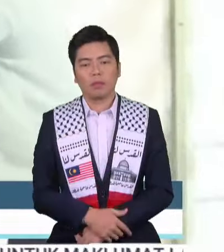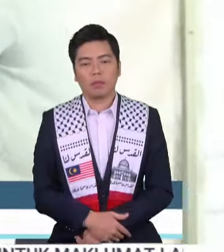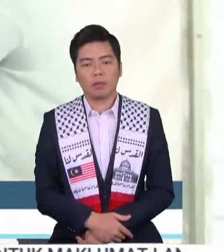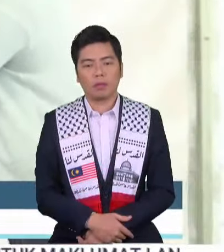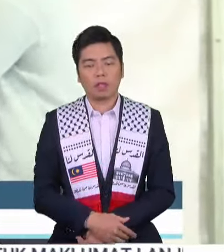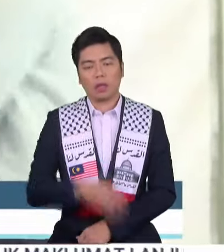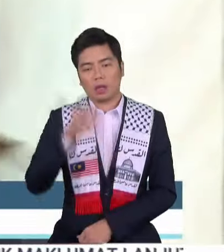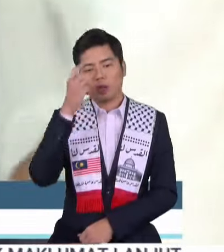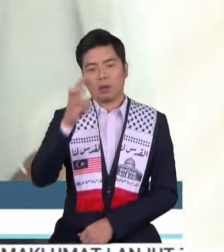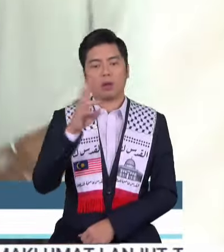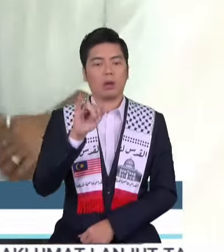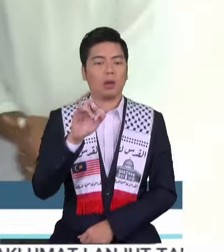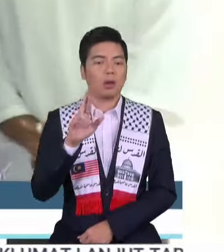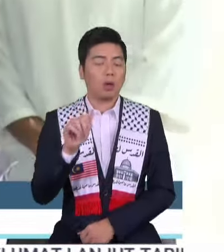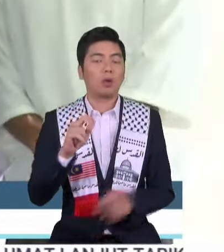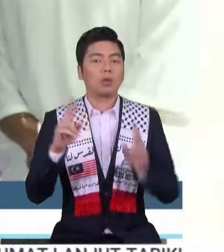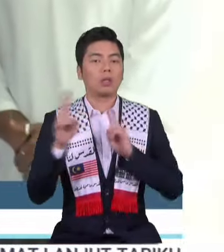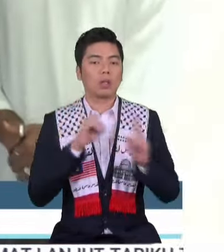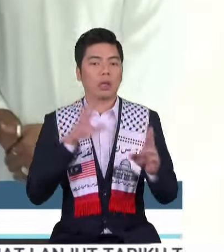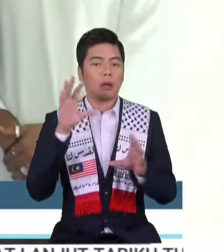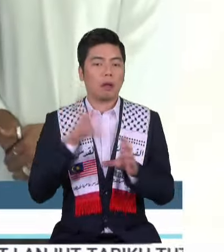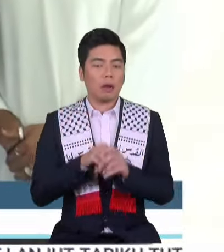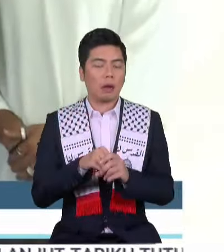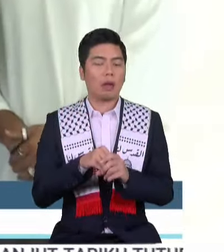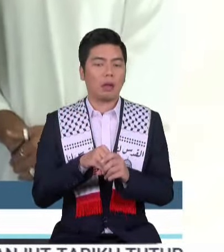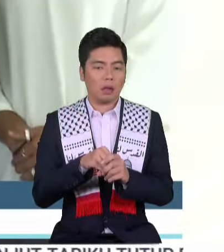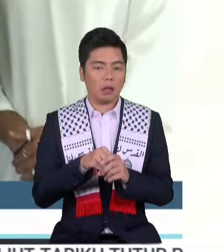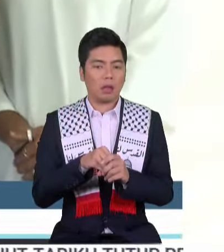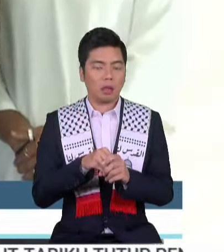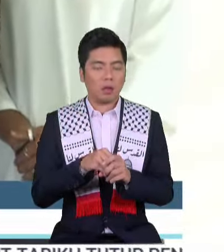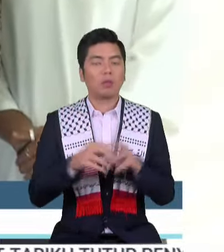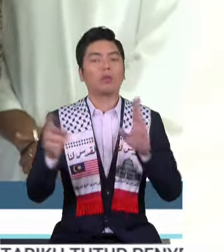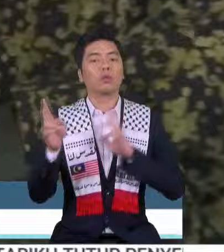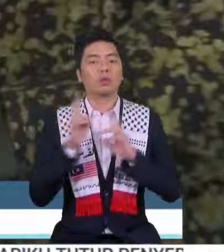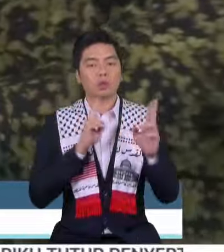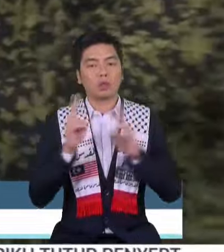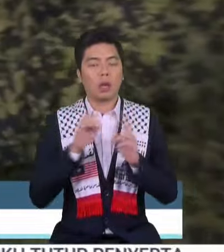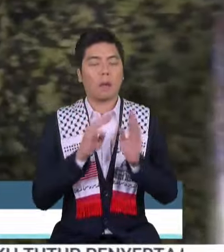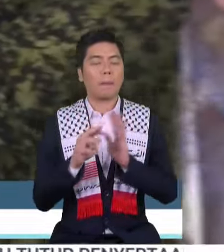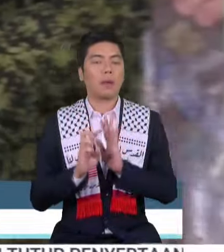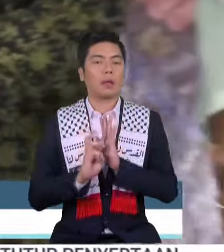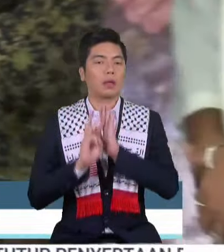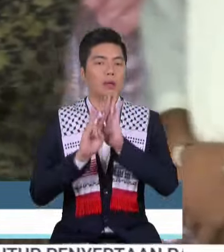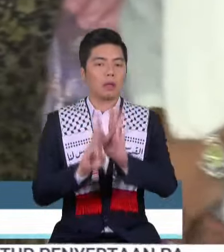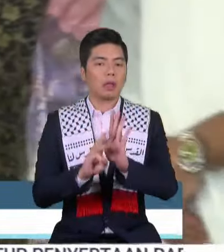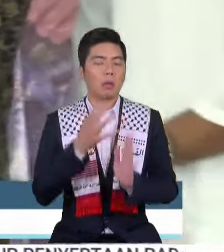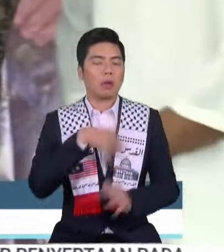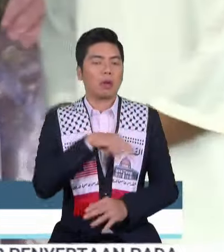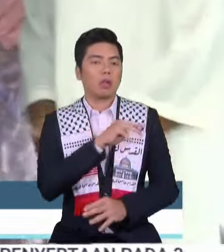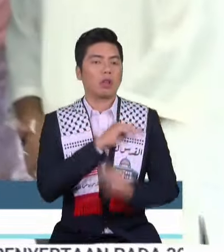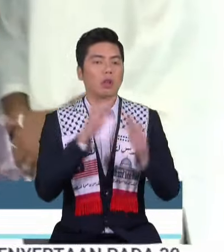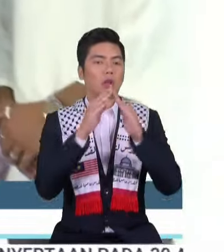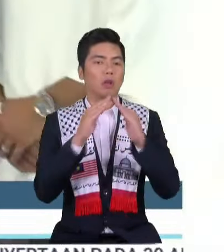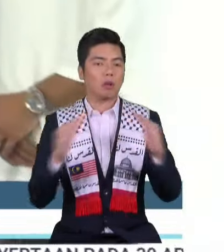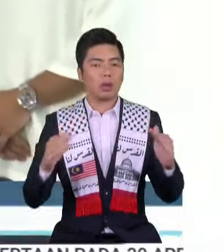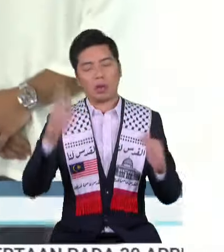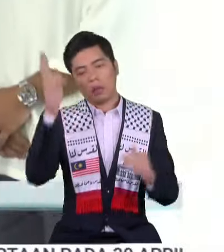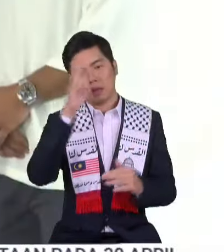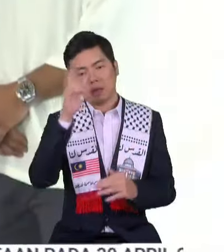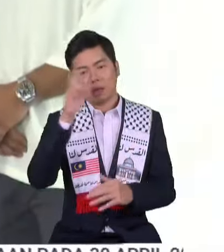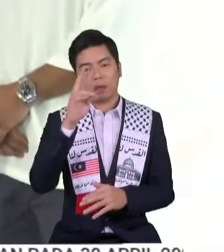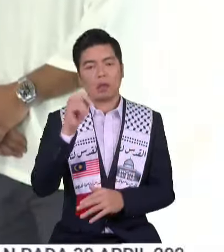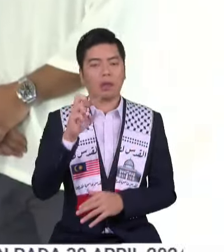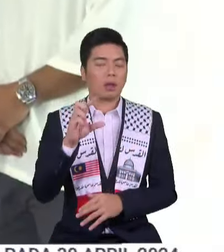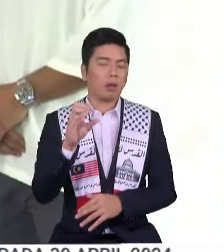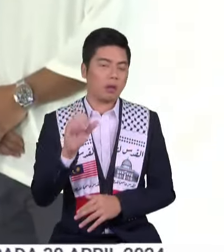Datuk Wira M. Nur Azman berkata demikian ketika membacakan teks ucapan mewakili Menteri Perumahan dan Kerajaan Tempatan Nga